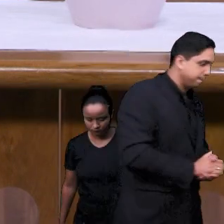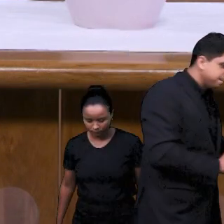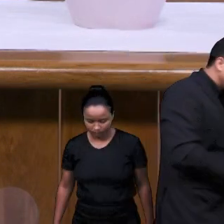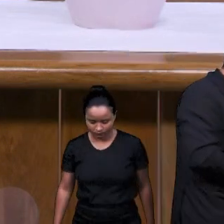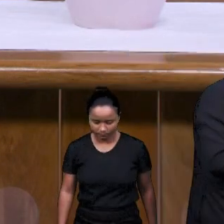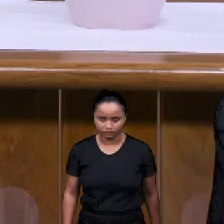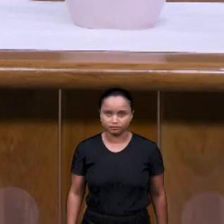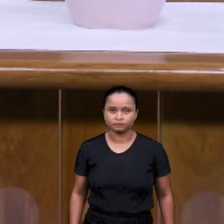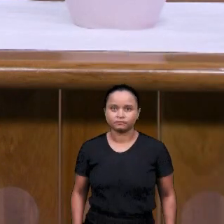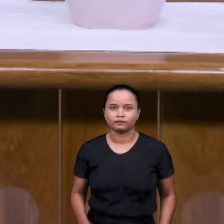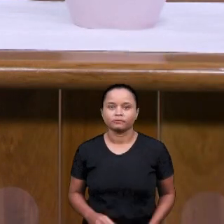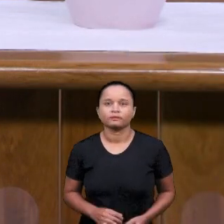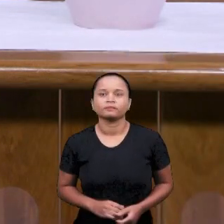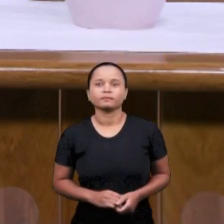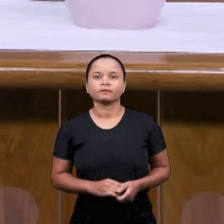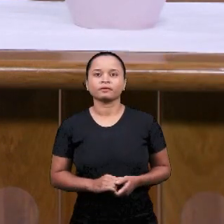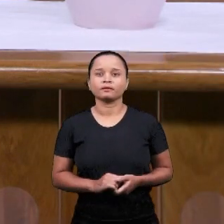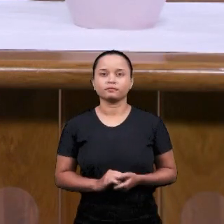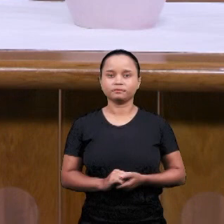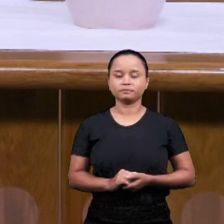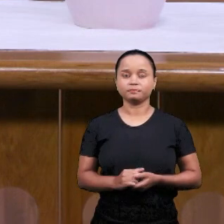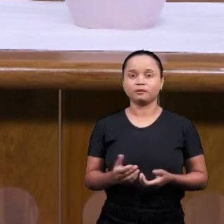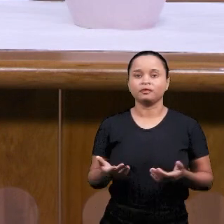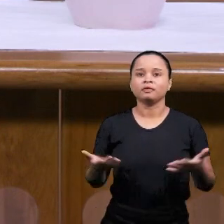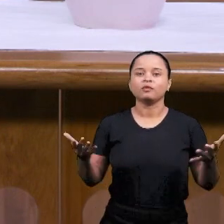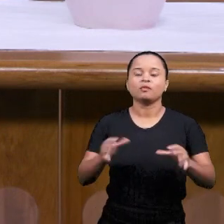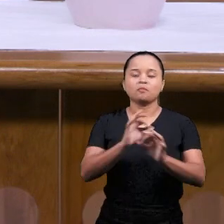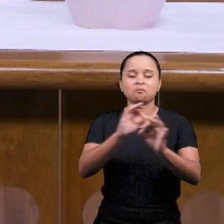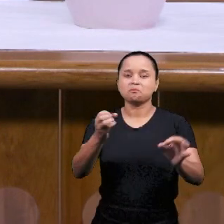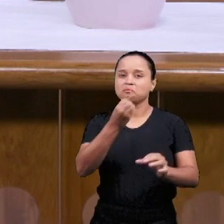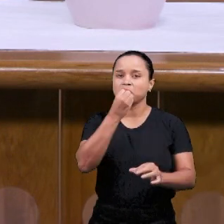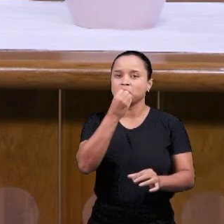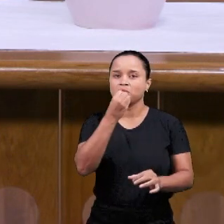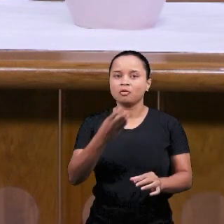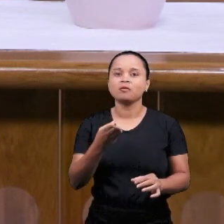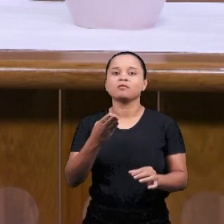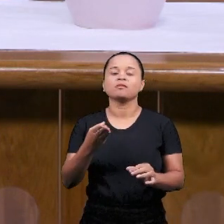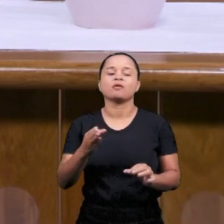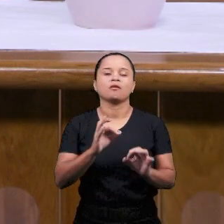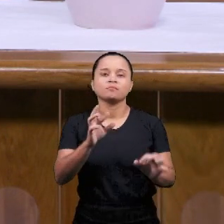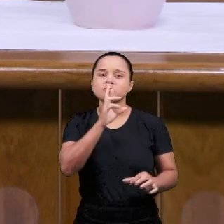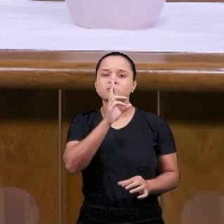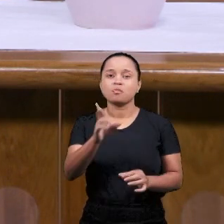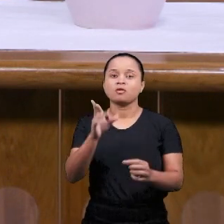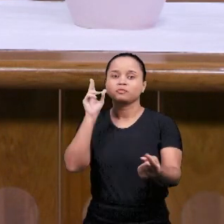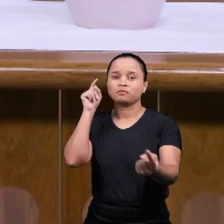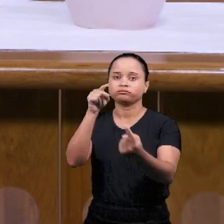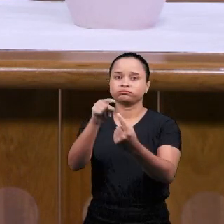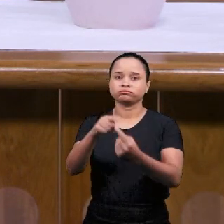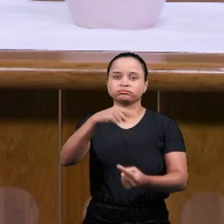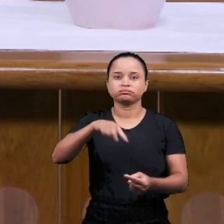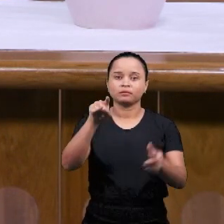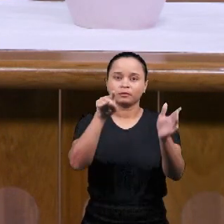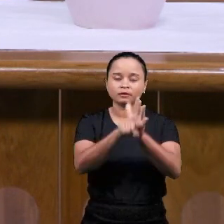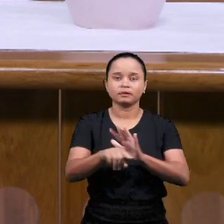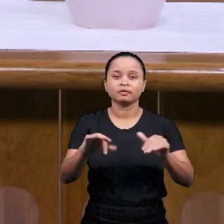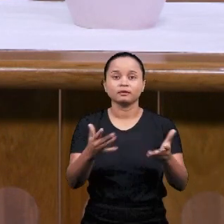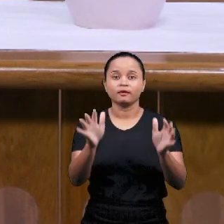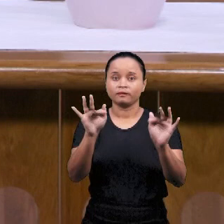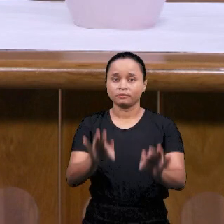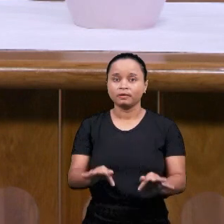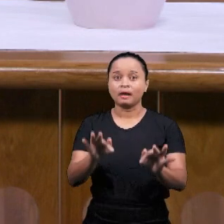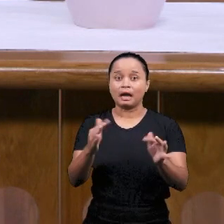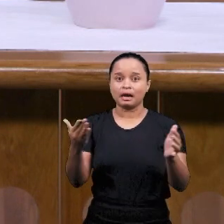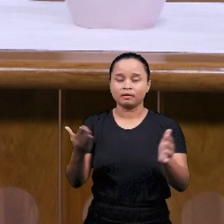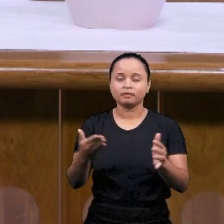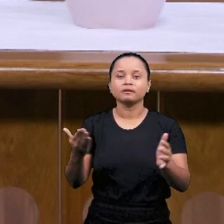placé par nos frères selon l'objectif de notre question. Pour finir cette partie, mes frères, sur